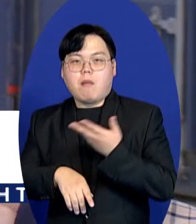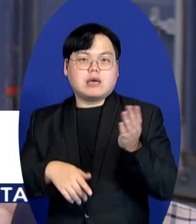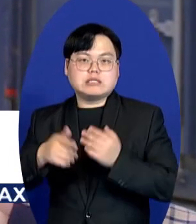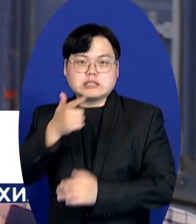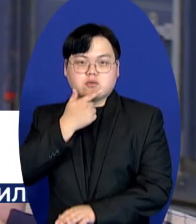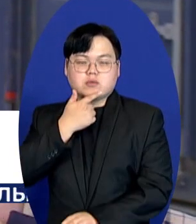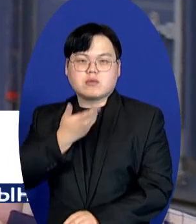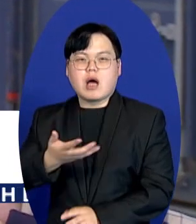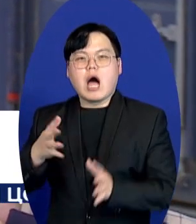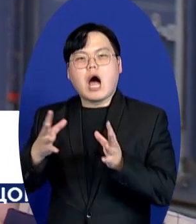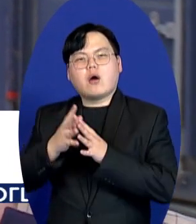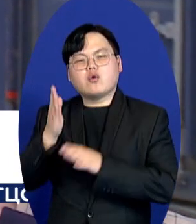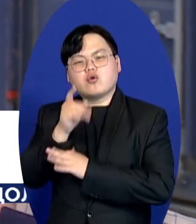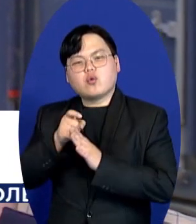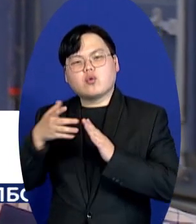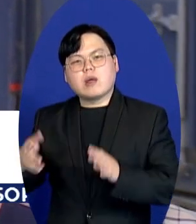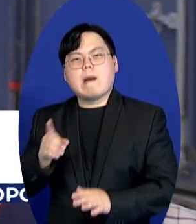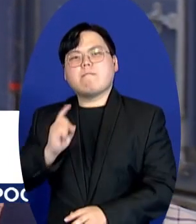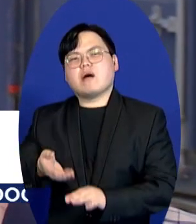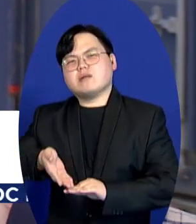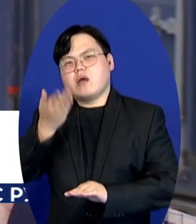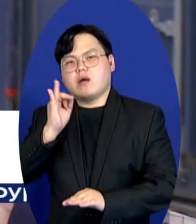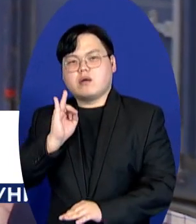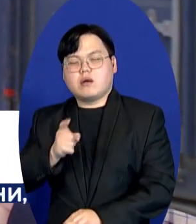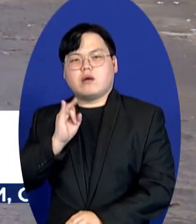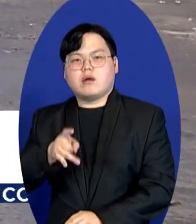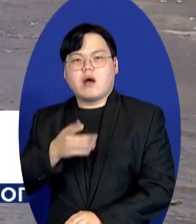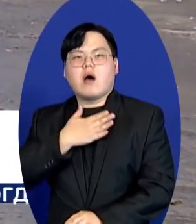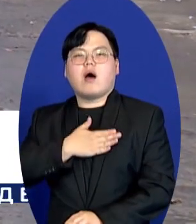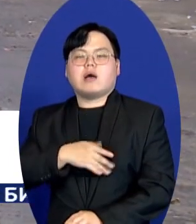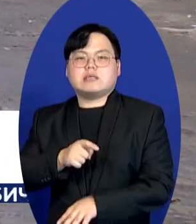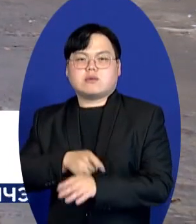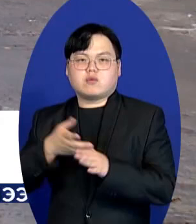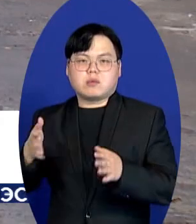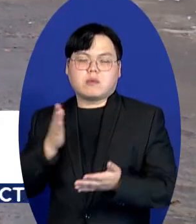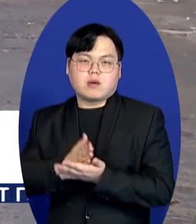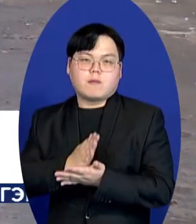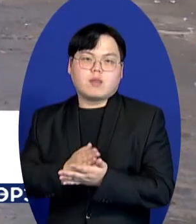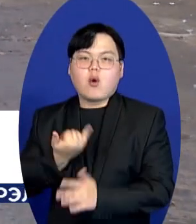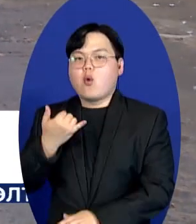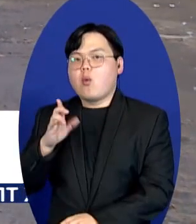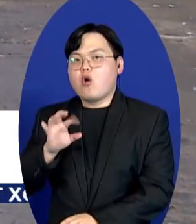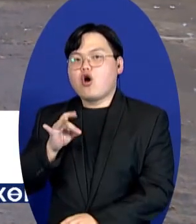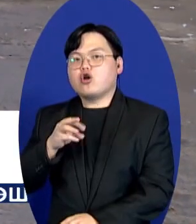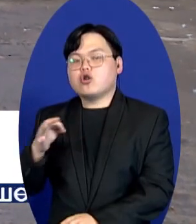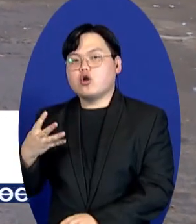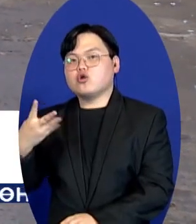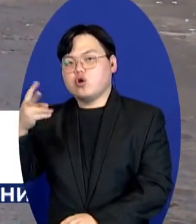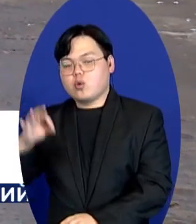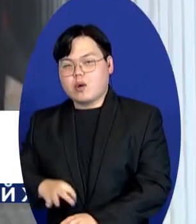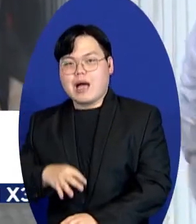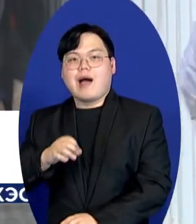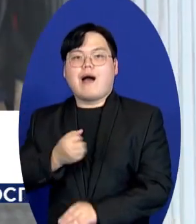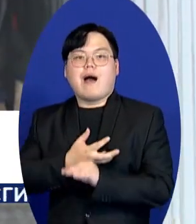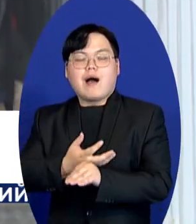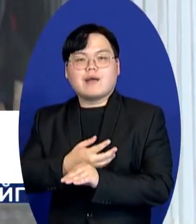дотор 1000 гаруй чингэлэг хуримтлагдах тохиолдол гарч ичаа гэсэн үг. Улаанбаатар өртөөний буулгалтын 42%, ачлалтын